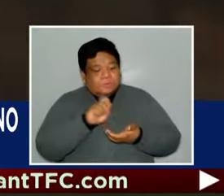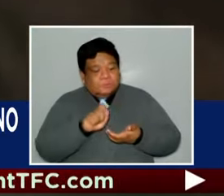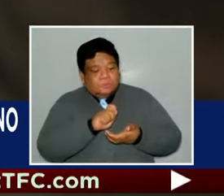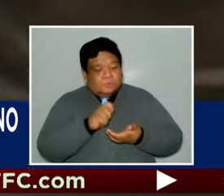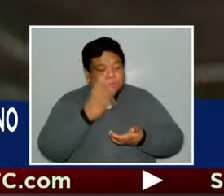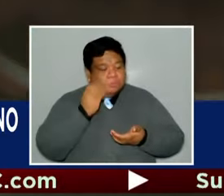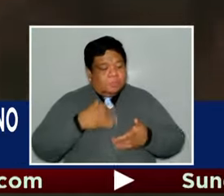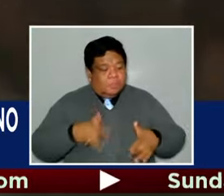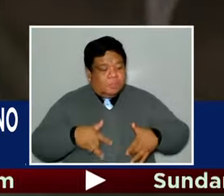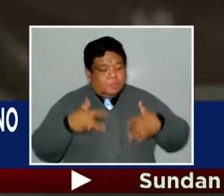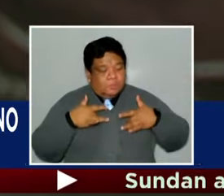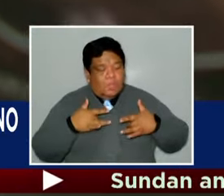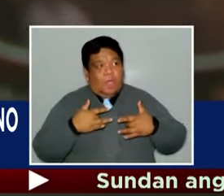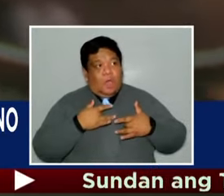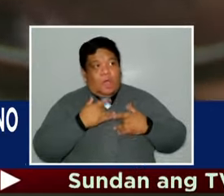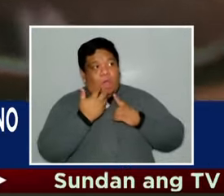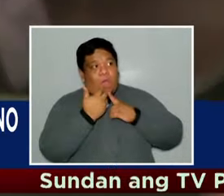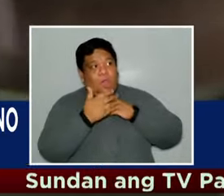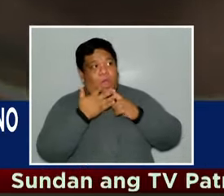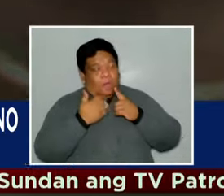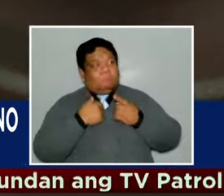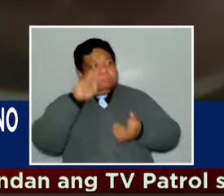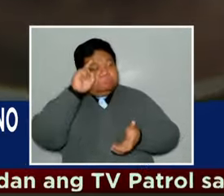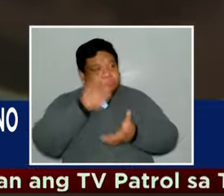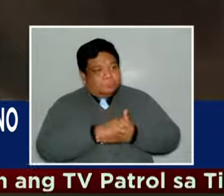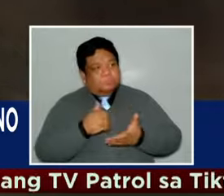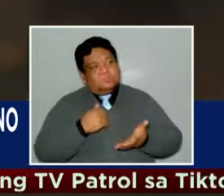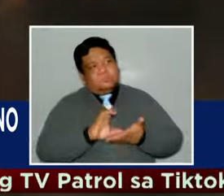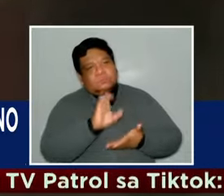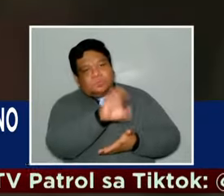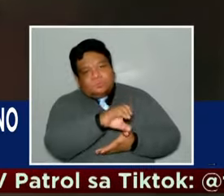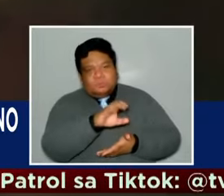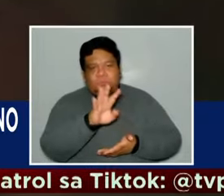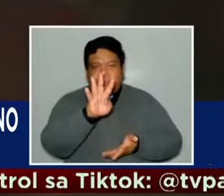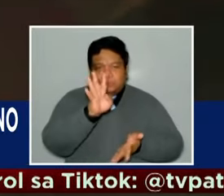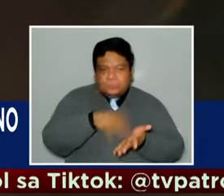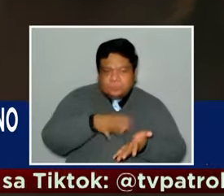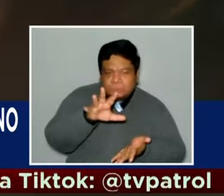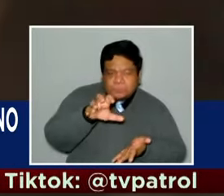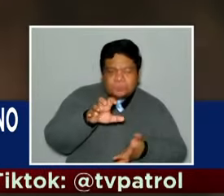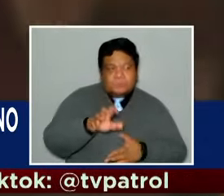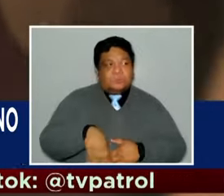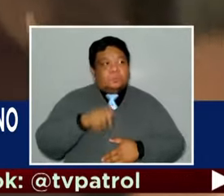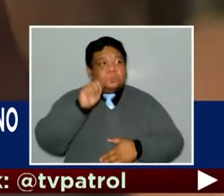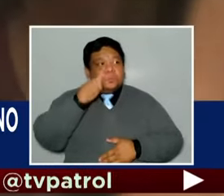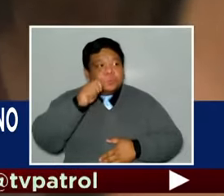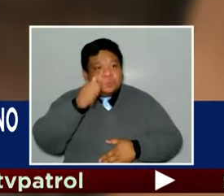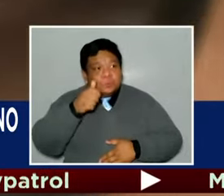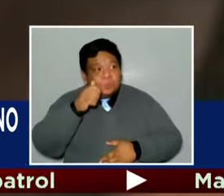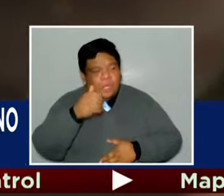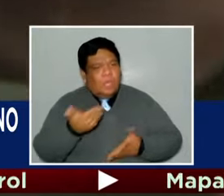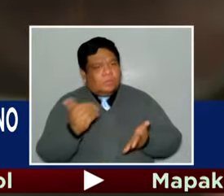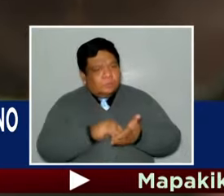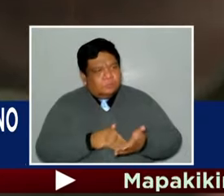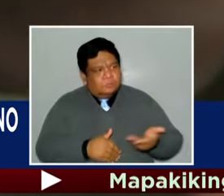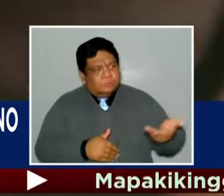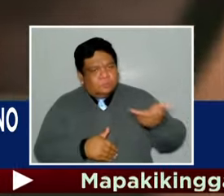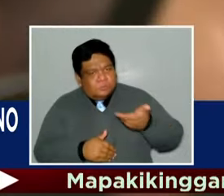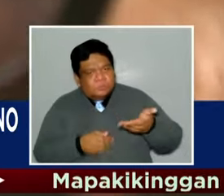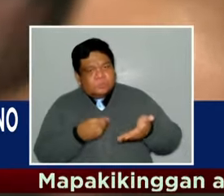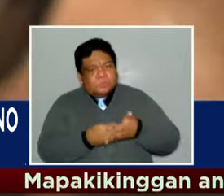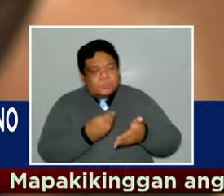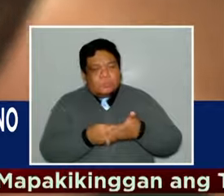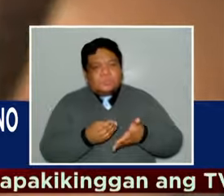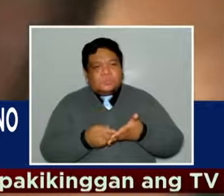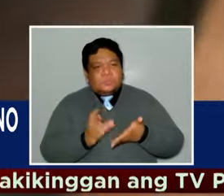Nagbayad naman ako. At first, nasa 4-5, ganun. After a few days, may hihingi na naman siya ng additional kasi hindi